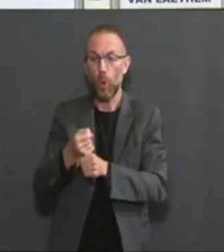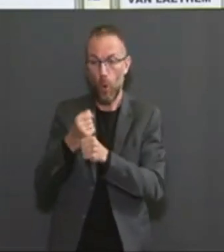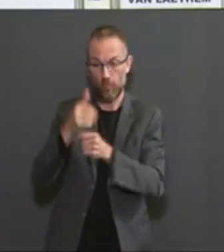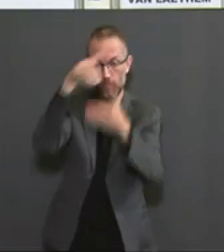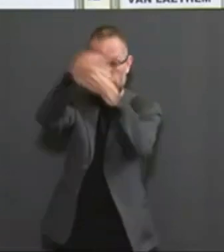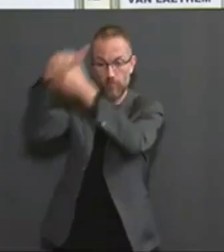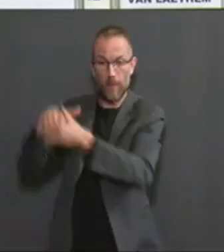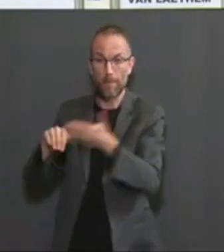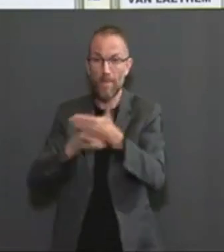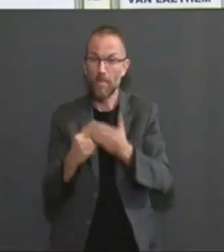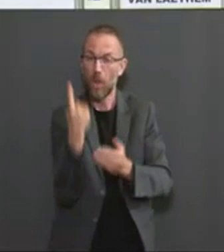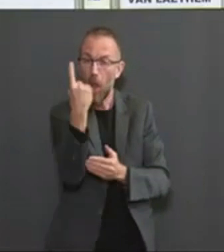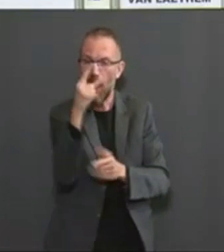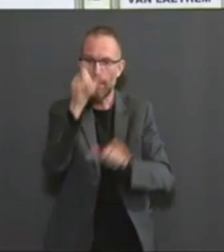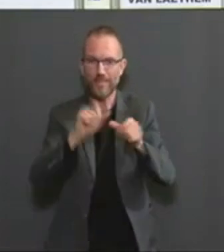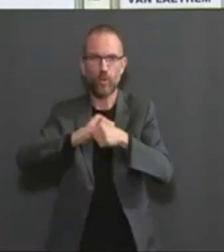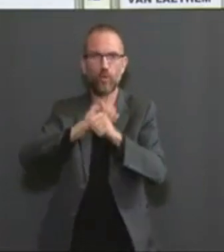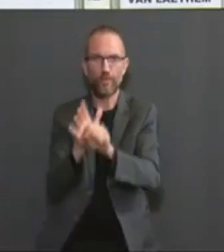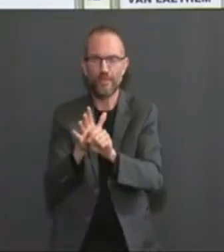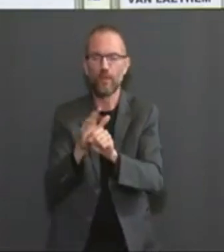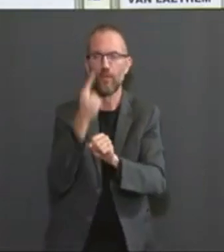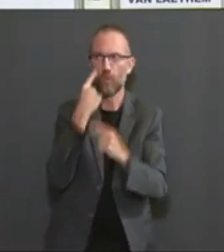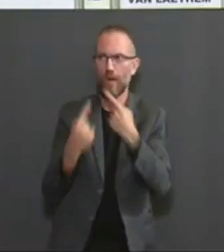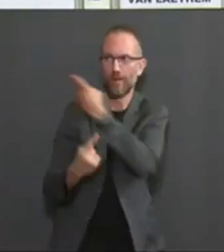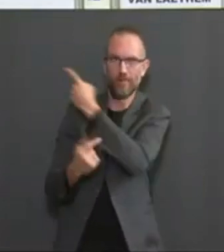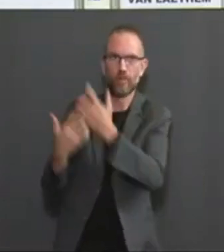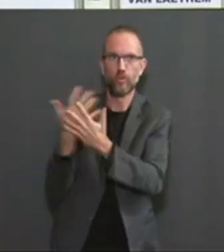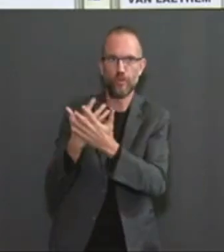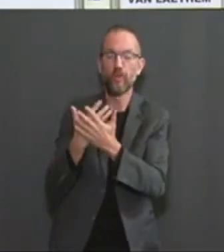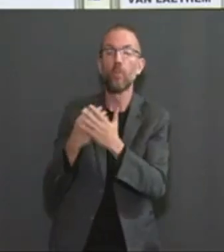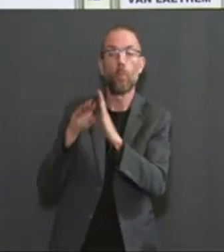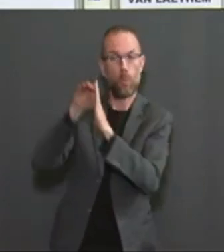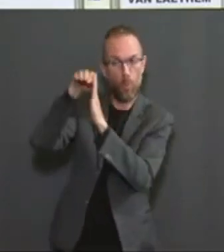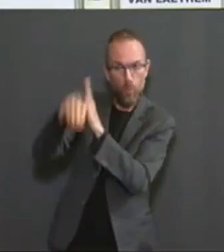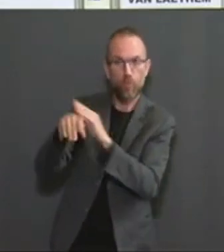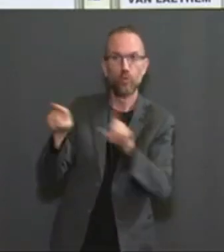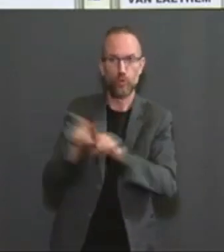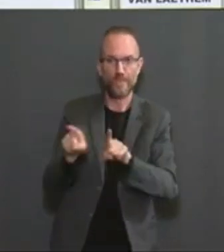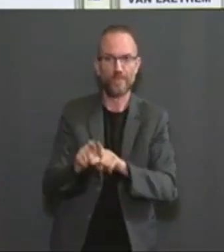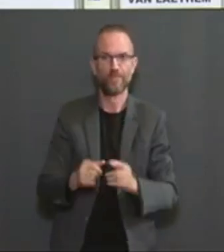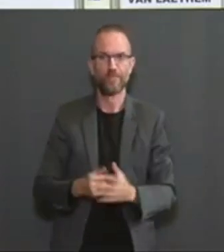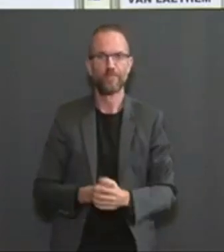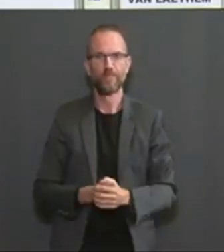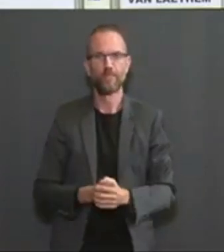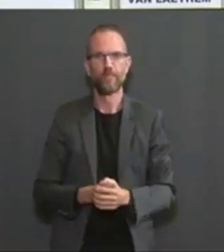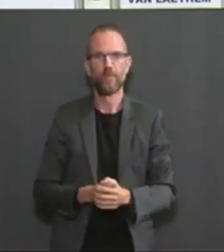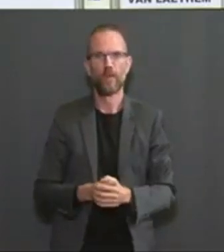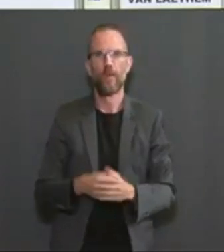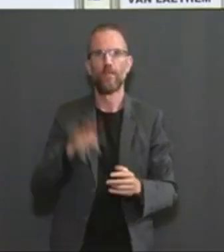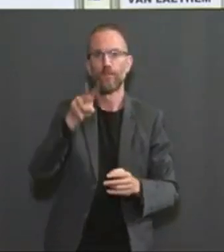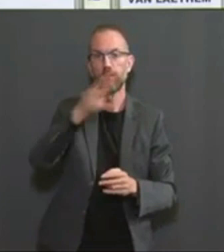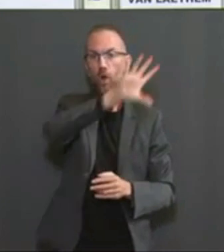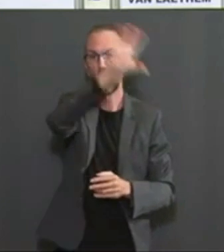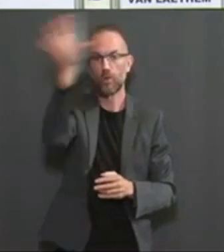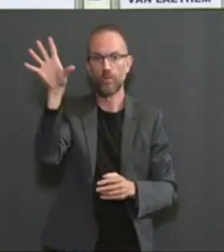que globalement les chiffres s'améliorent aussi puisqu'on a en Flandre